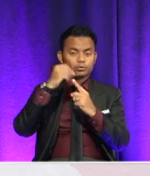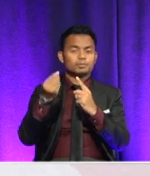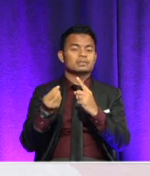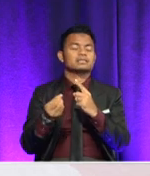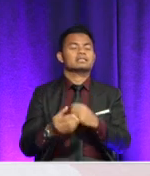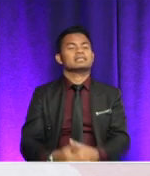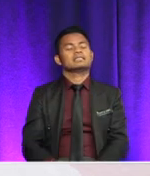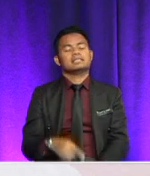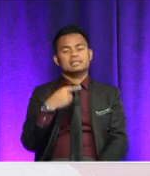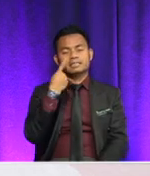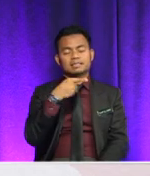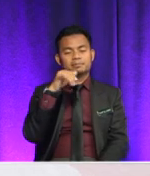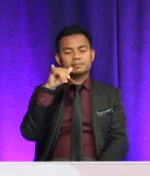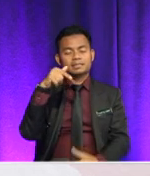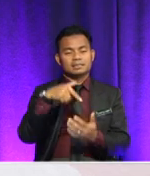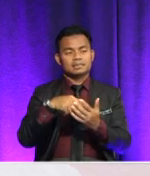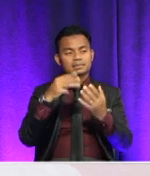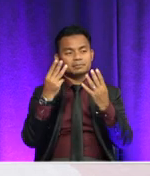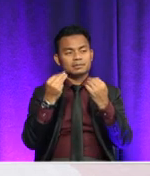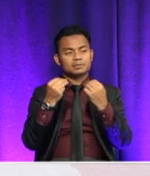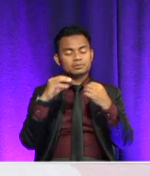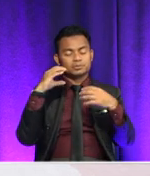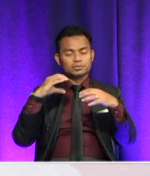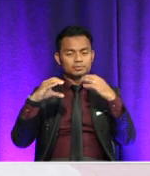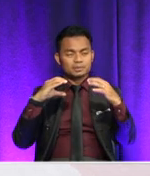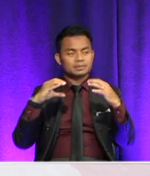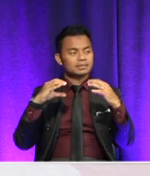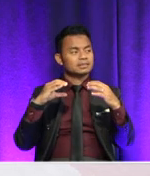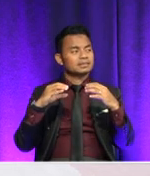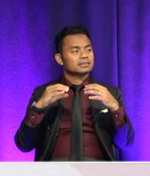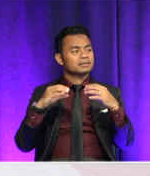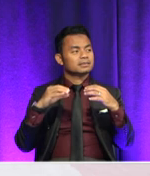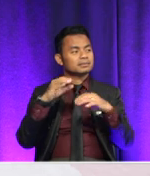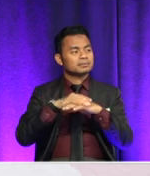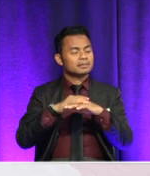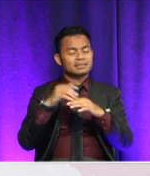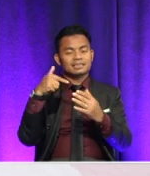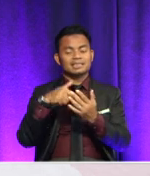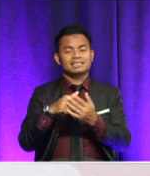siapa lagi Nak coba ada lagi dalam petikan ini oke